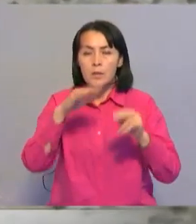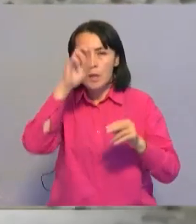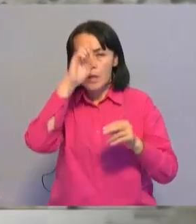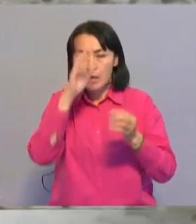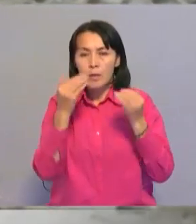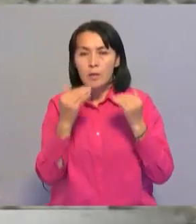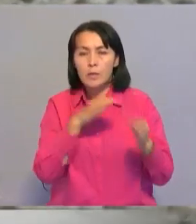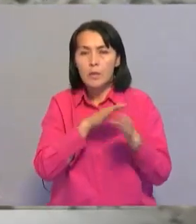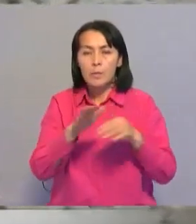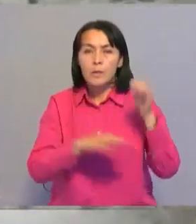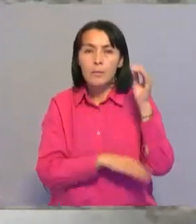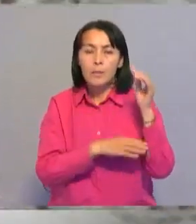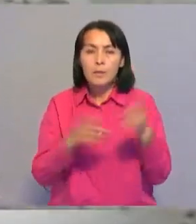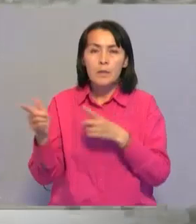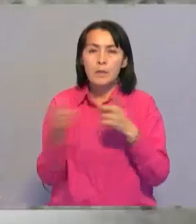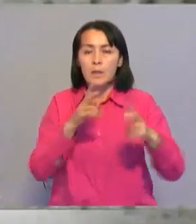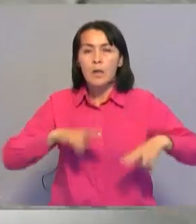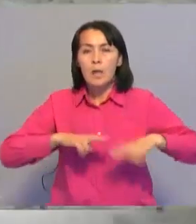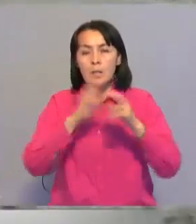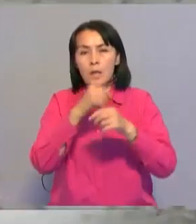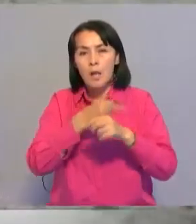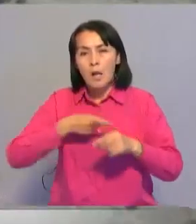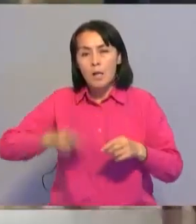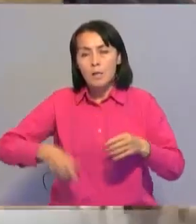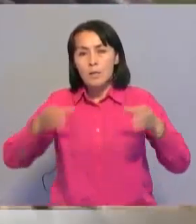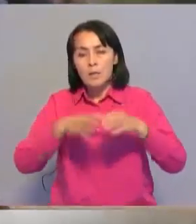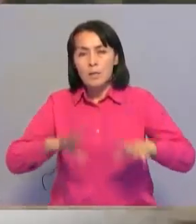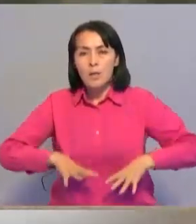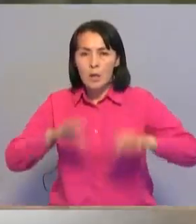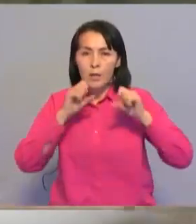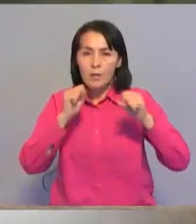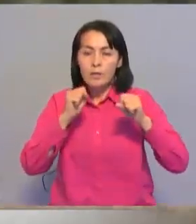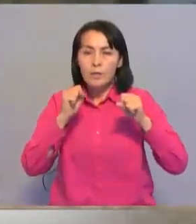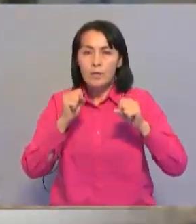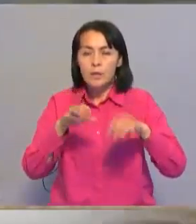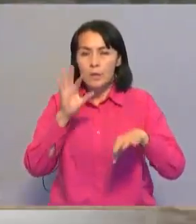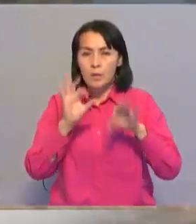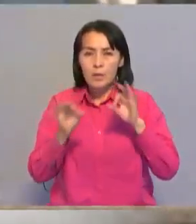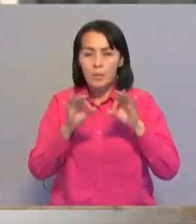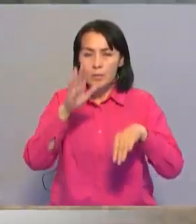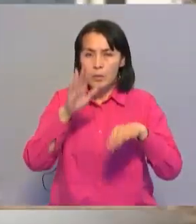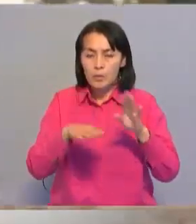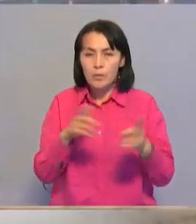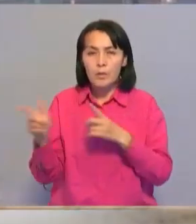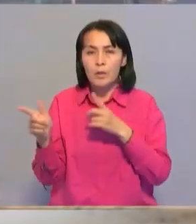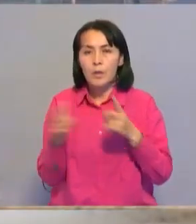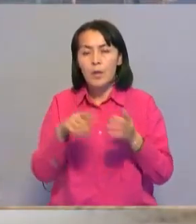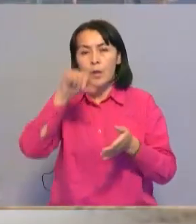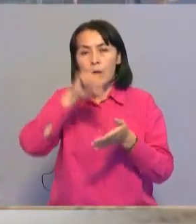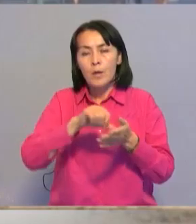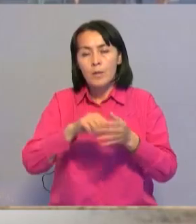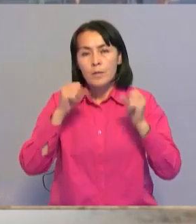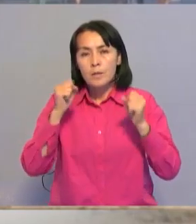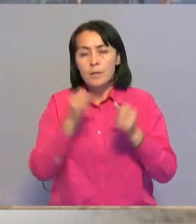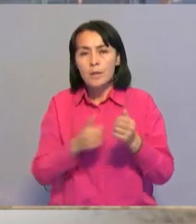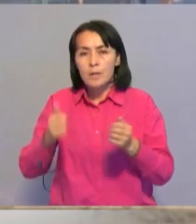соревнованиях, сейчас проходят последние тренировки в столице. Главный тренер сборной Кокпара говорит, что спортсмены не ударят в грязь лицом. В соревнованиях примут участие